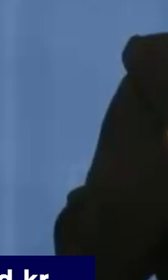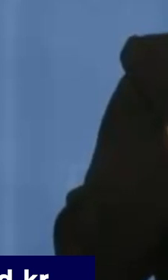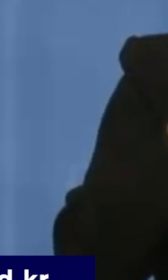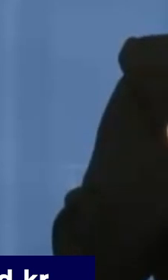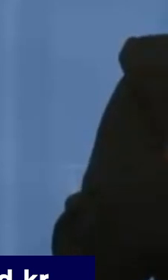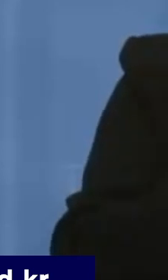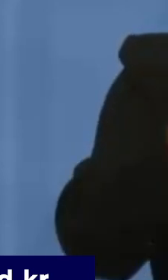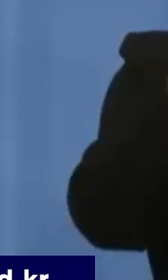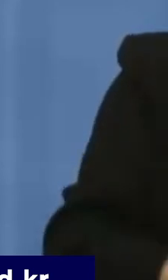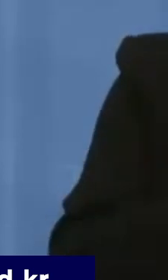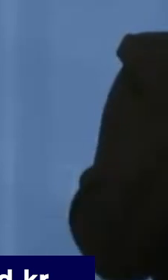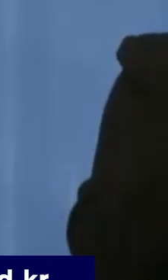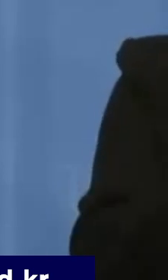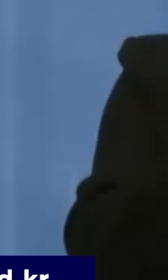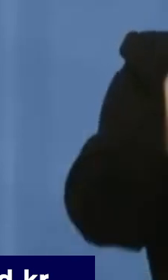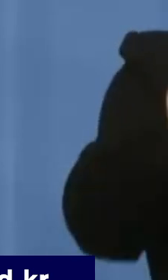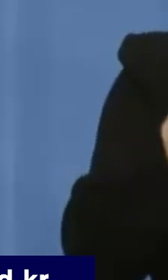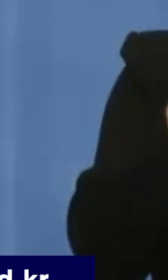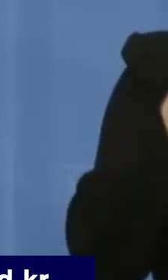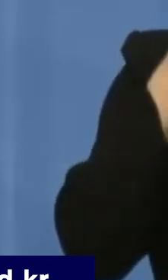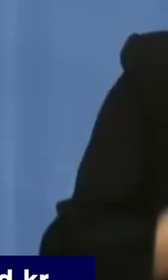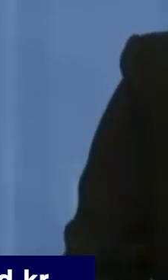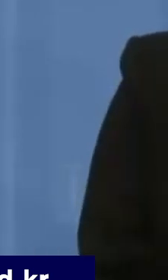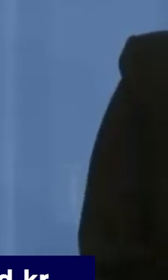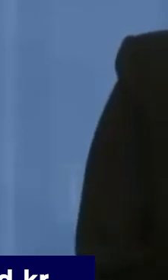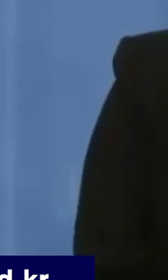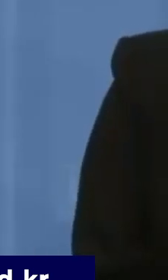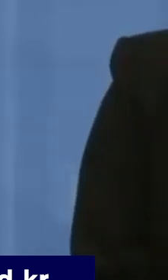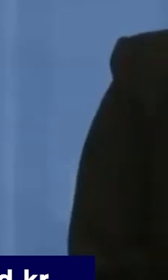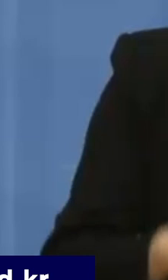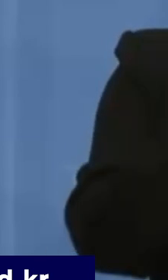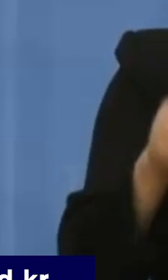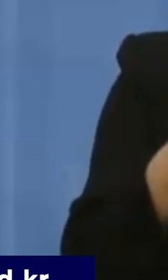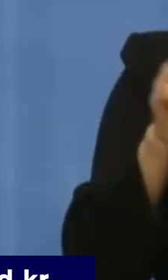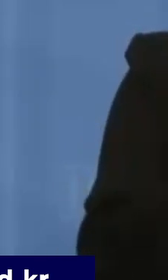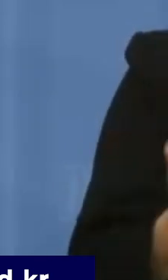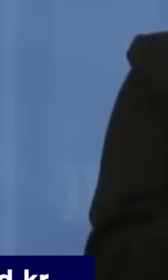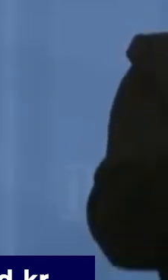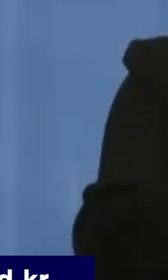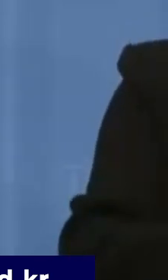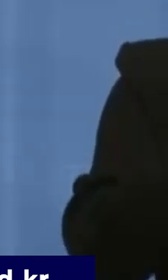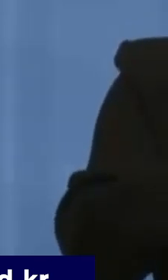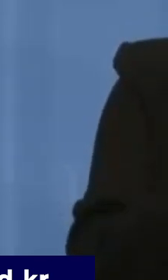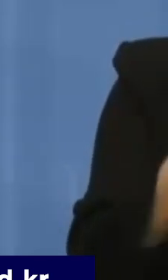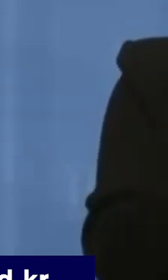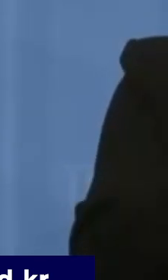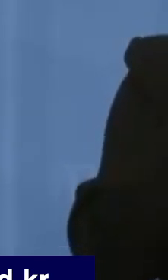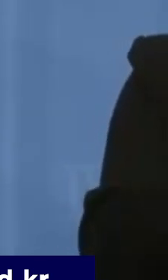뿐 사안의 핵심을 규정하지는 못합니다. 오히려 대장동 개발 사업 의혹을